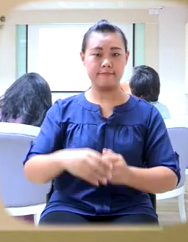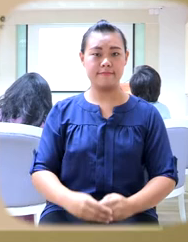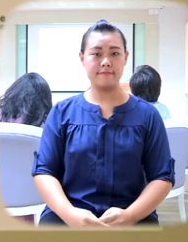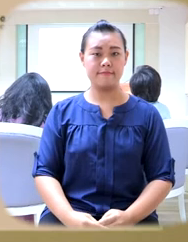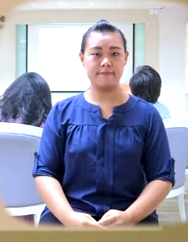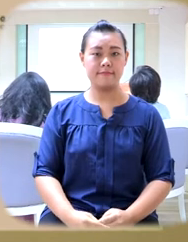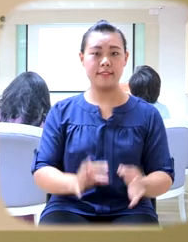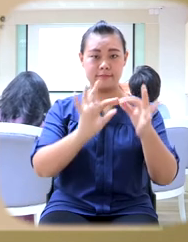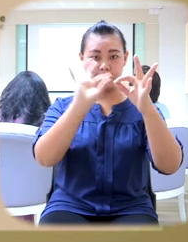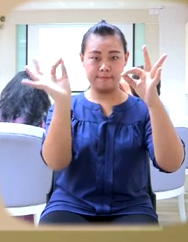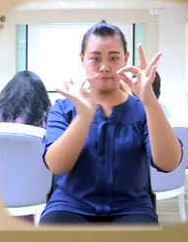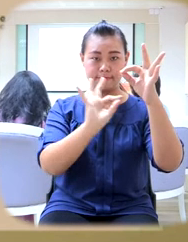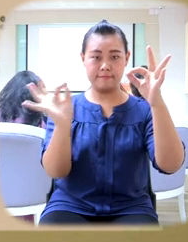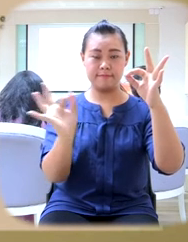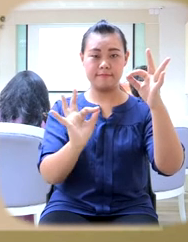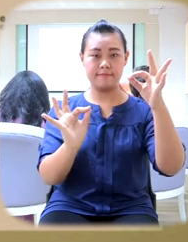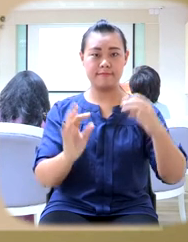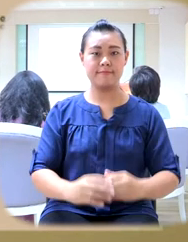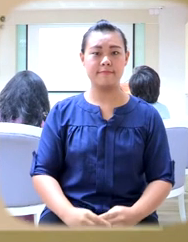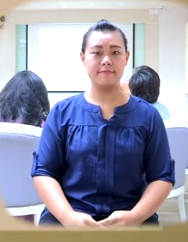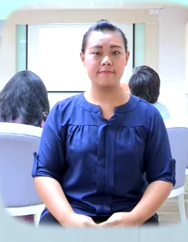านพระจักรวาลทีปณีต่างๆนะครับ